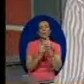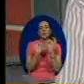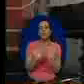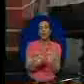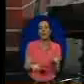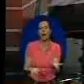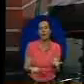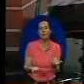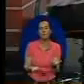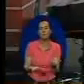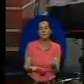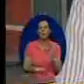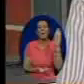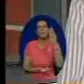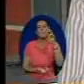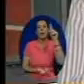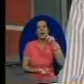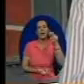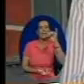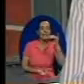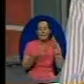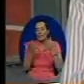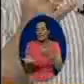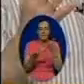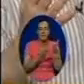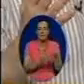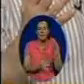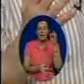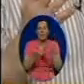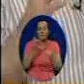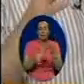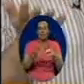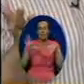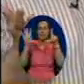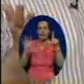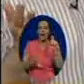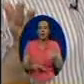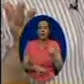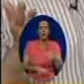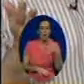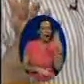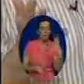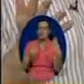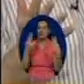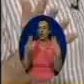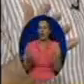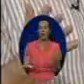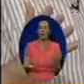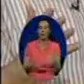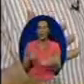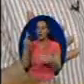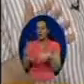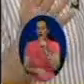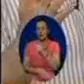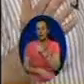מאיזה כיוון? פסק דין ברזני נגד בזק, אז היה בית המשפט היום ברכב של 7 שופטים, זה היה 4 מול 3 כל האחר. כלומר,